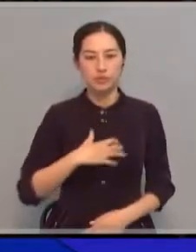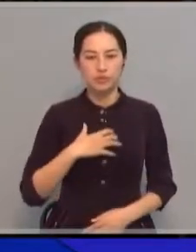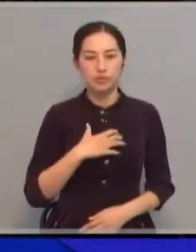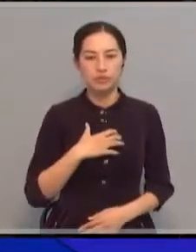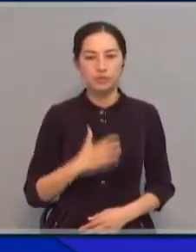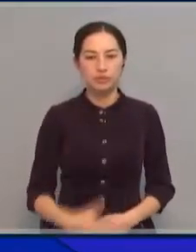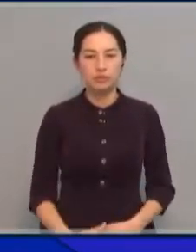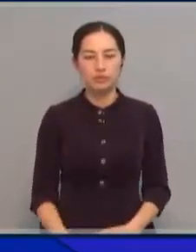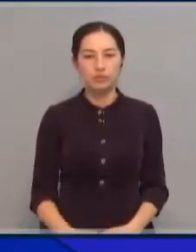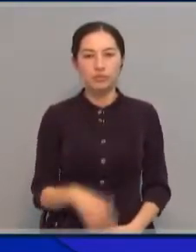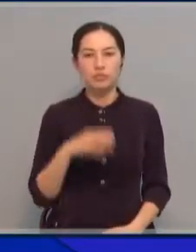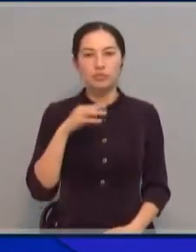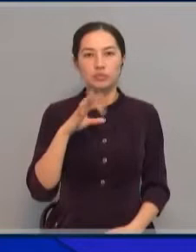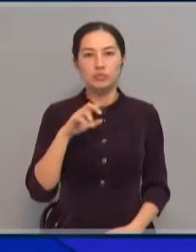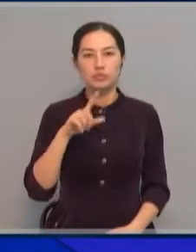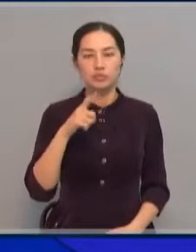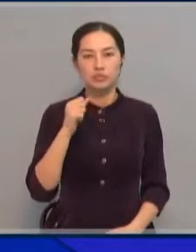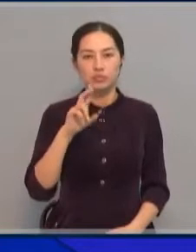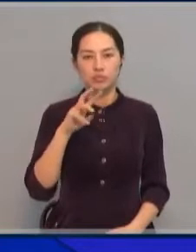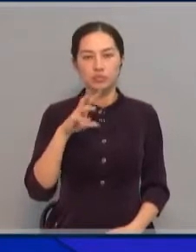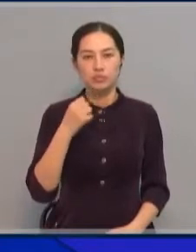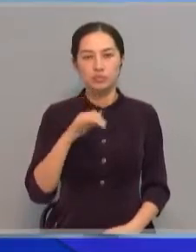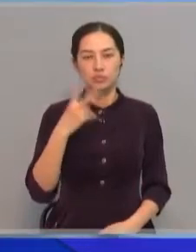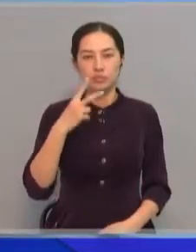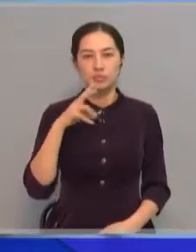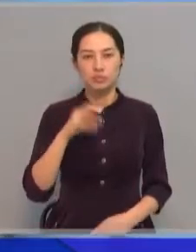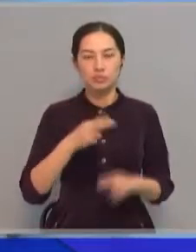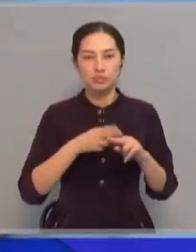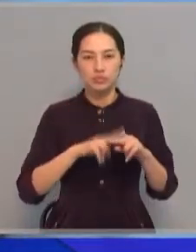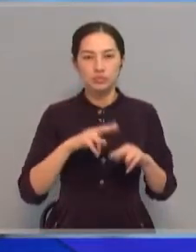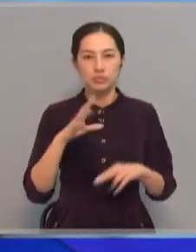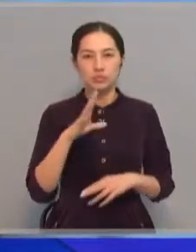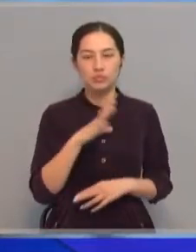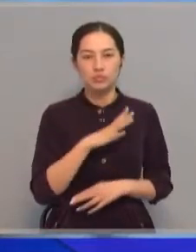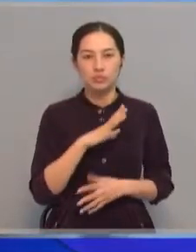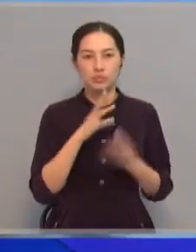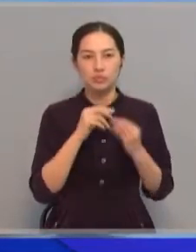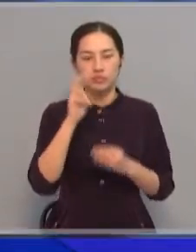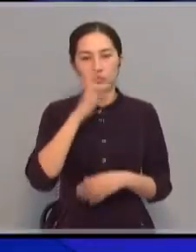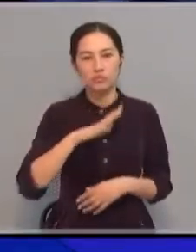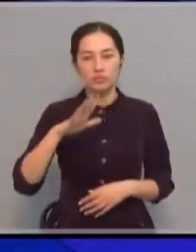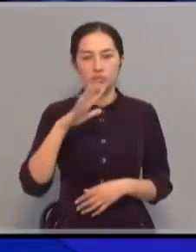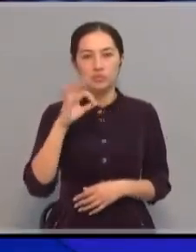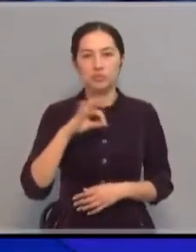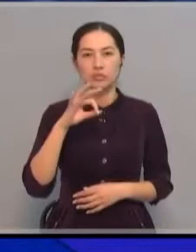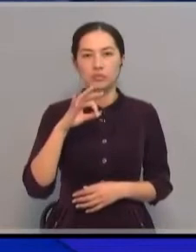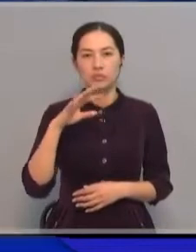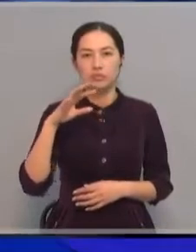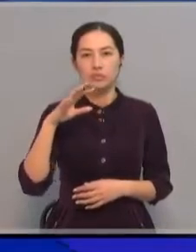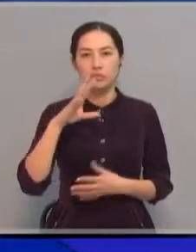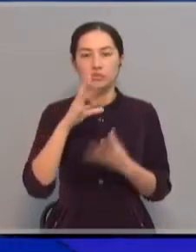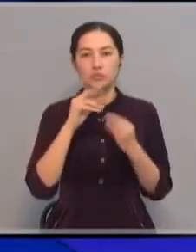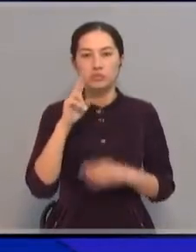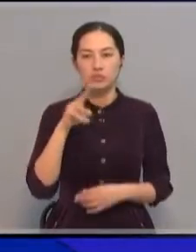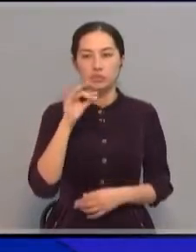деп есептеймін. Ал Тоғанбай Қауымбаев 20 жасында майдан даласына аттанды. Жаудан елді азат ету үшін атқыштар